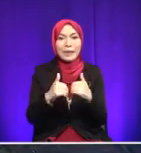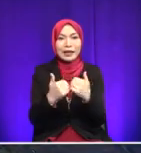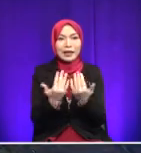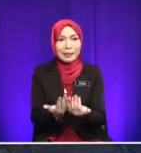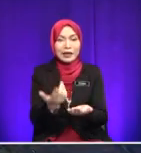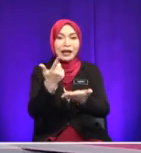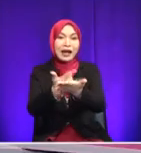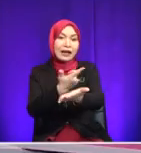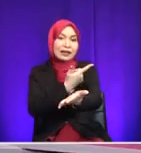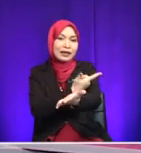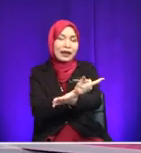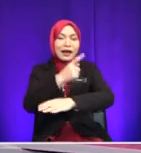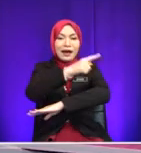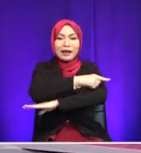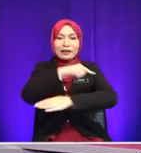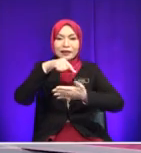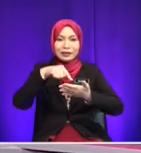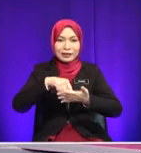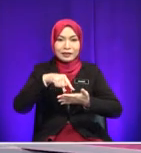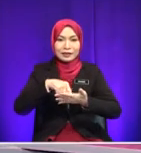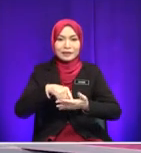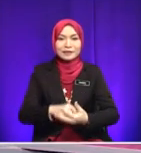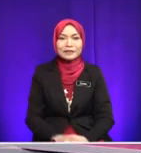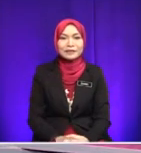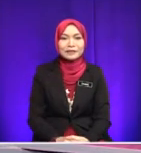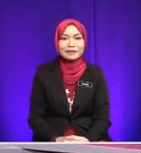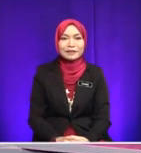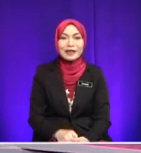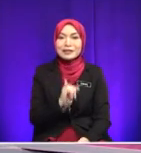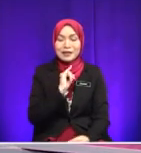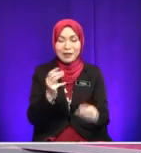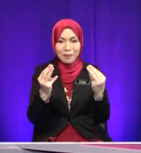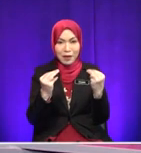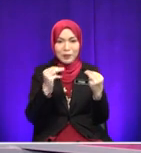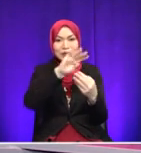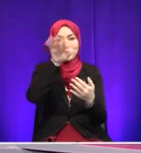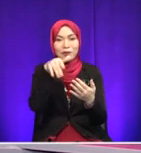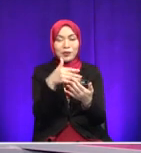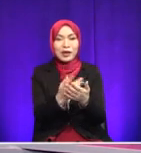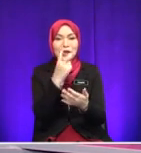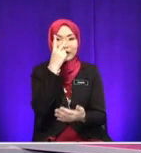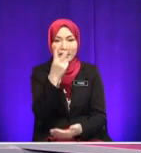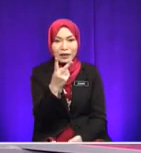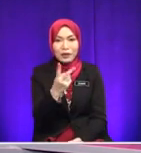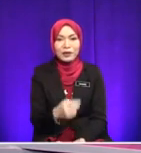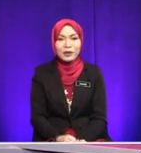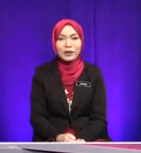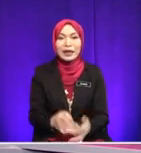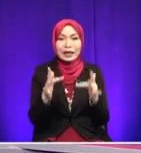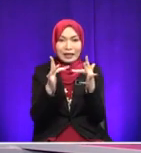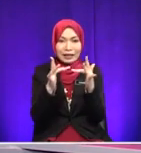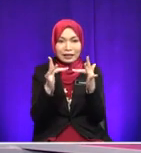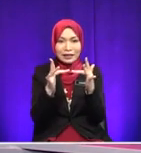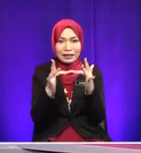Latihan pengukuhannya iaitu saya nak kamu semua layari internet, cari lagi